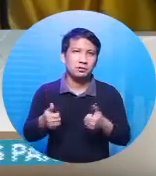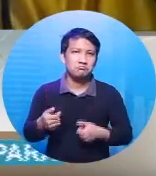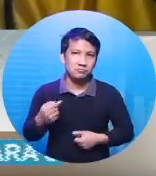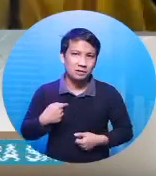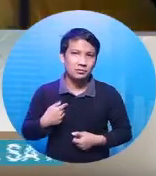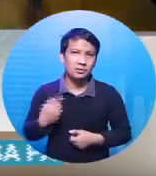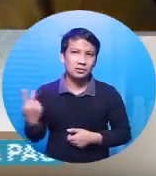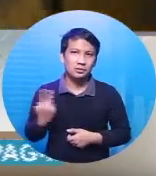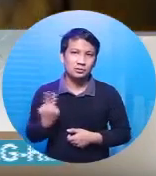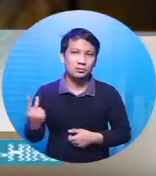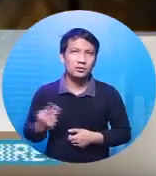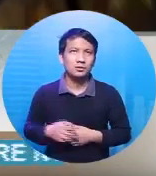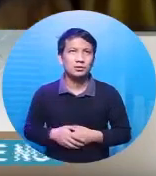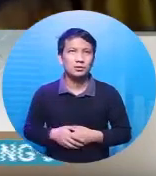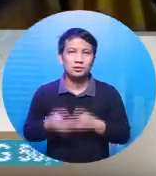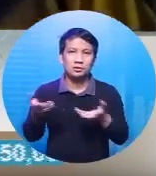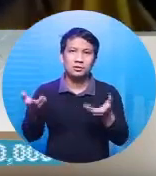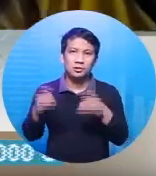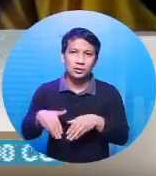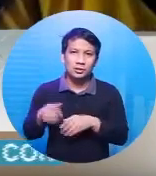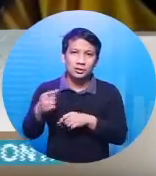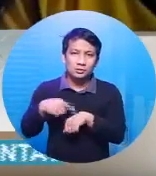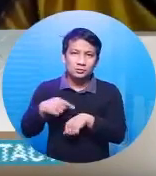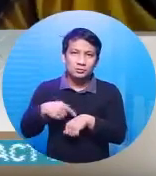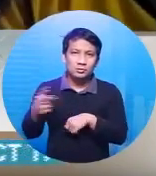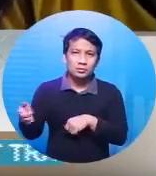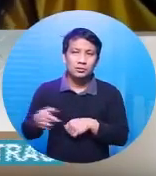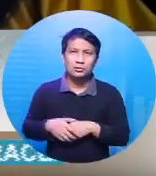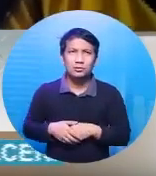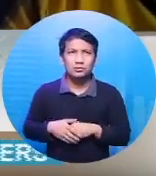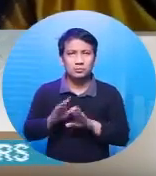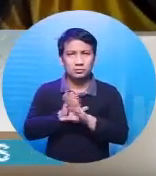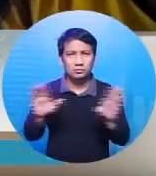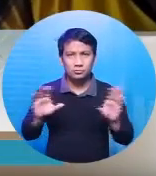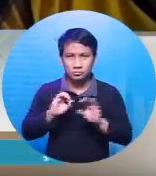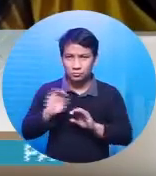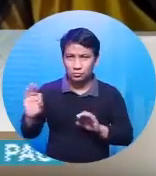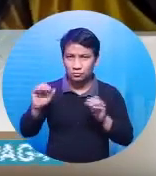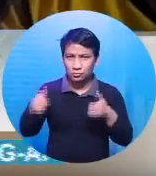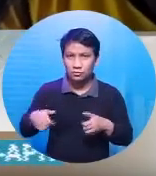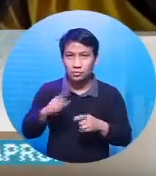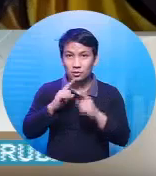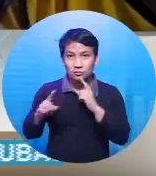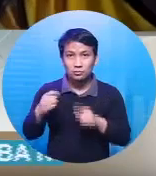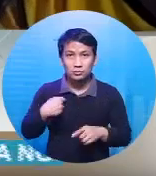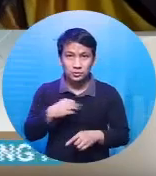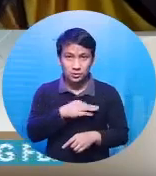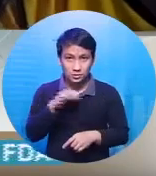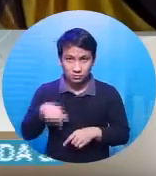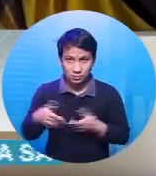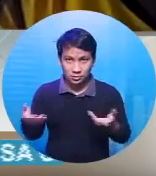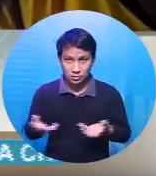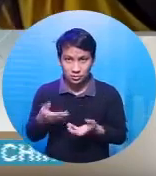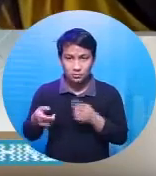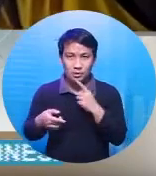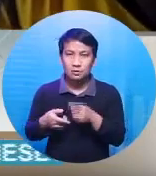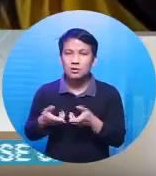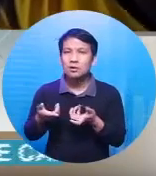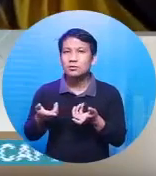bahala. Okay? Bigyan ko kayo ng pagkakataon dyan. Sige po. Huwag niyo po ibaba ang telepono. Kakausapin kayo ng mga staff